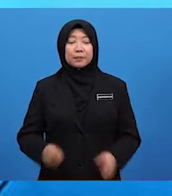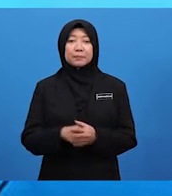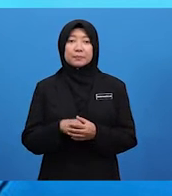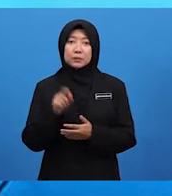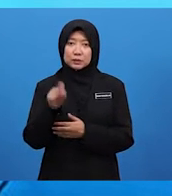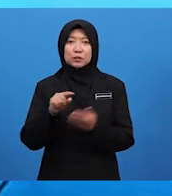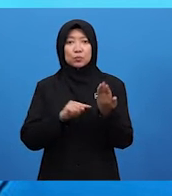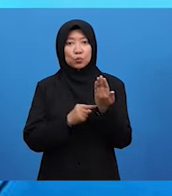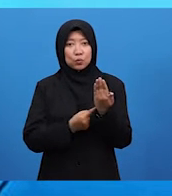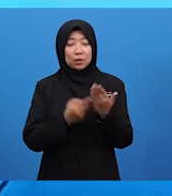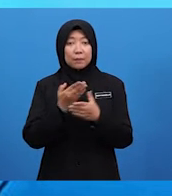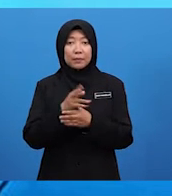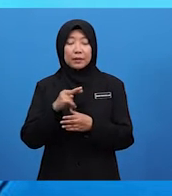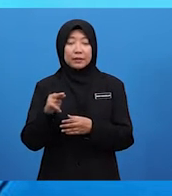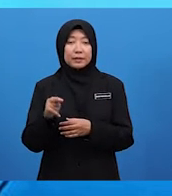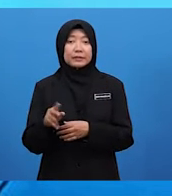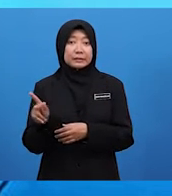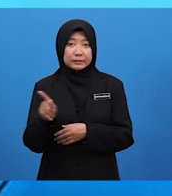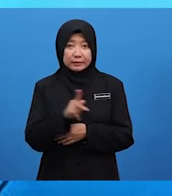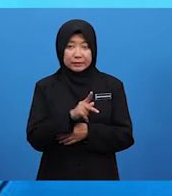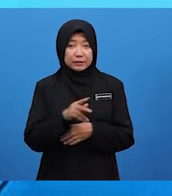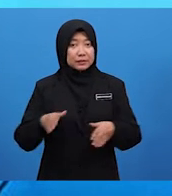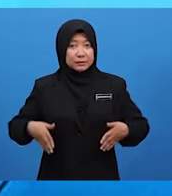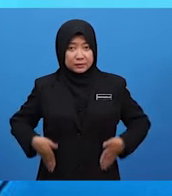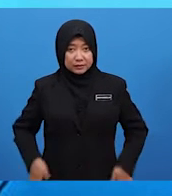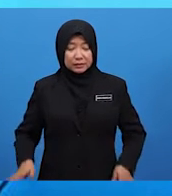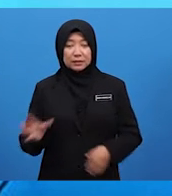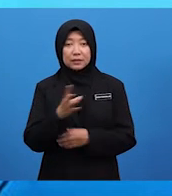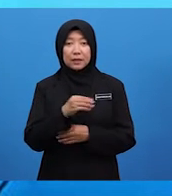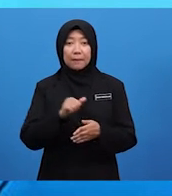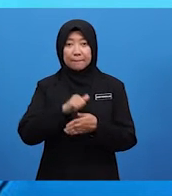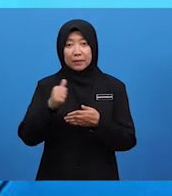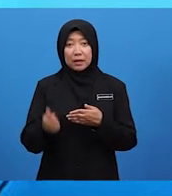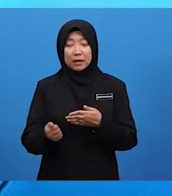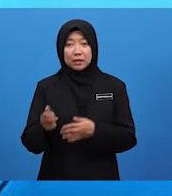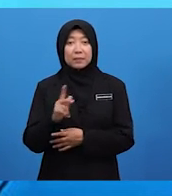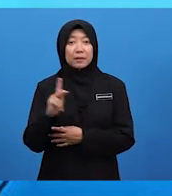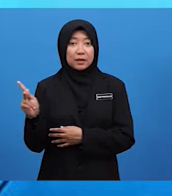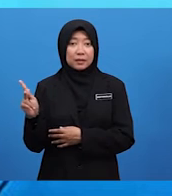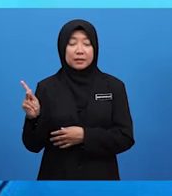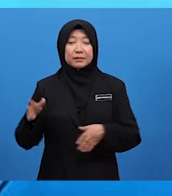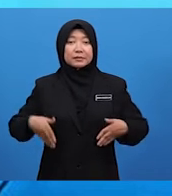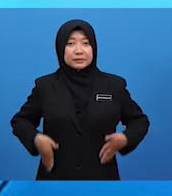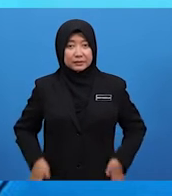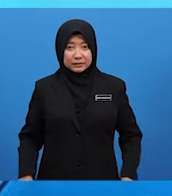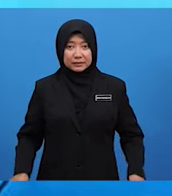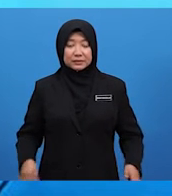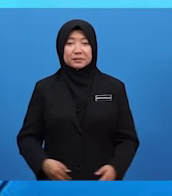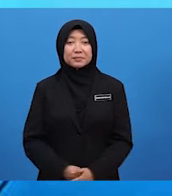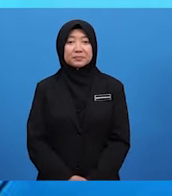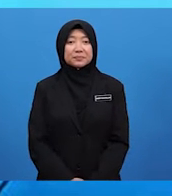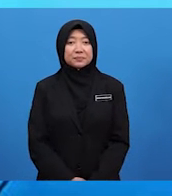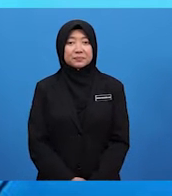hendaklah dimulakan pada bahagian belah kiri skirt dan berakhir pada bahagian belah kanan